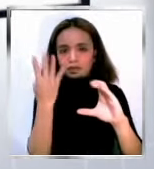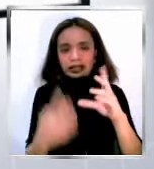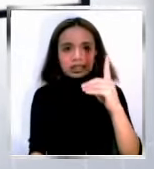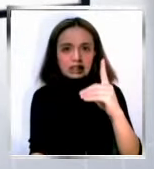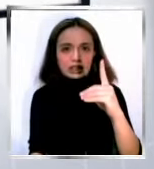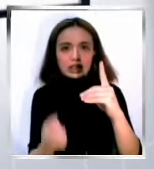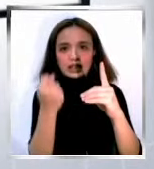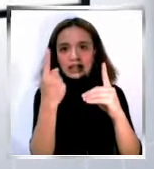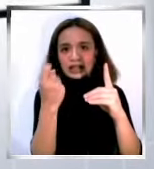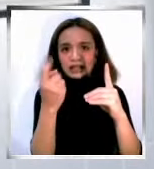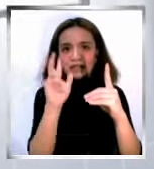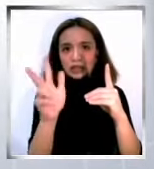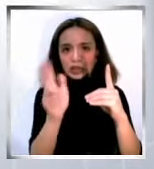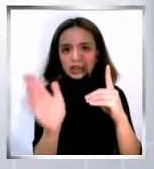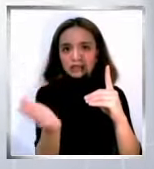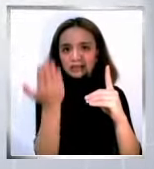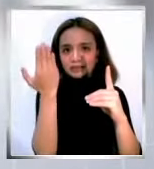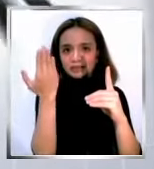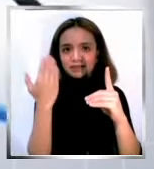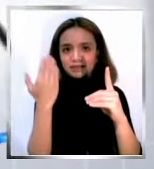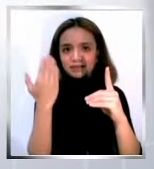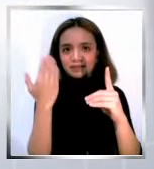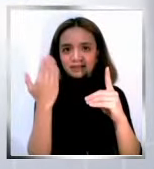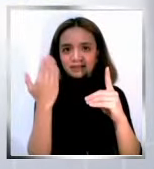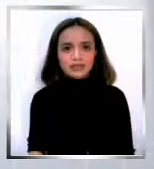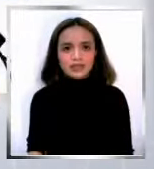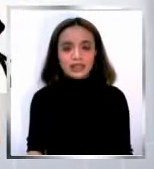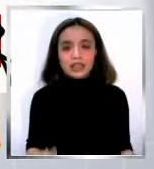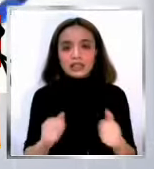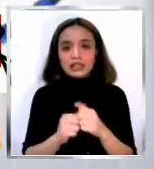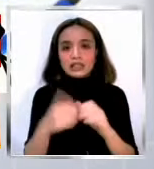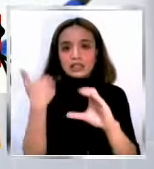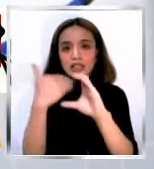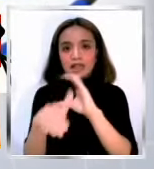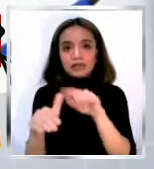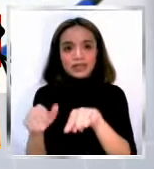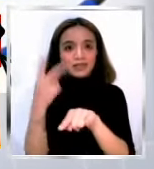11:30 a.m. Isubmit ang sagot sa